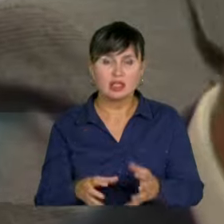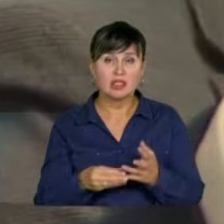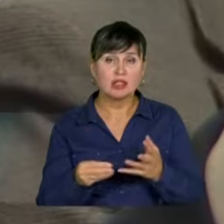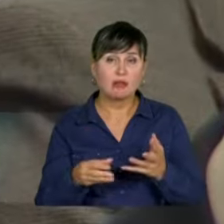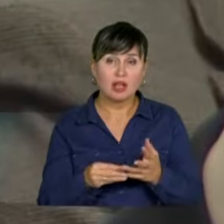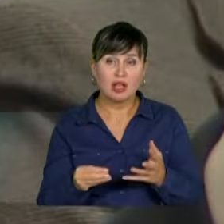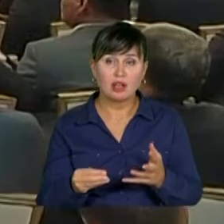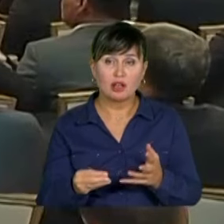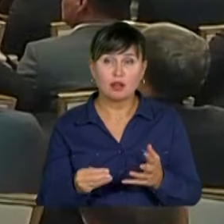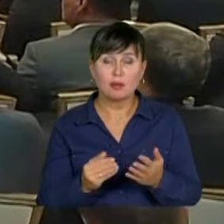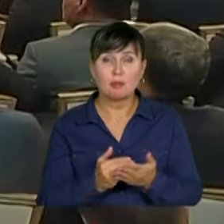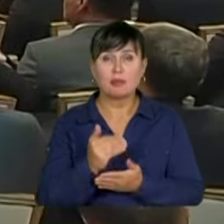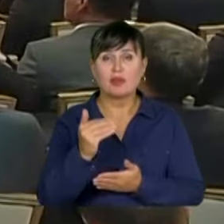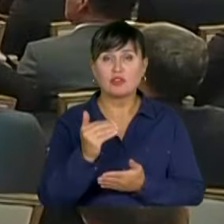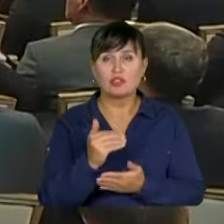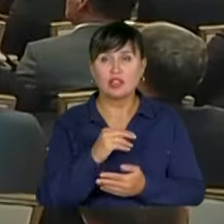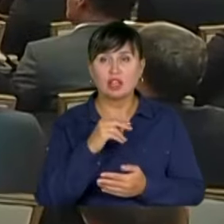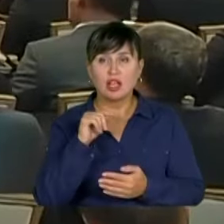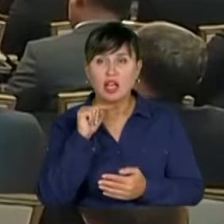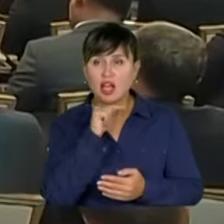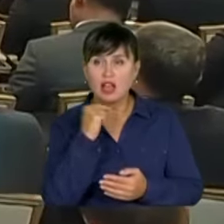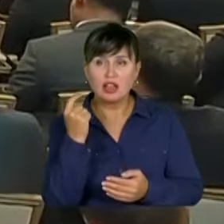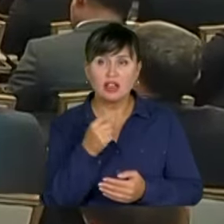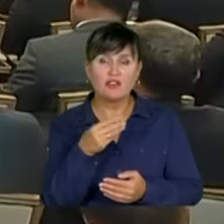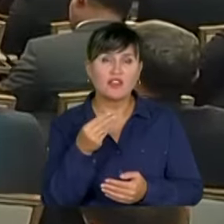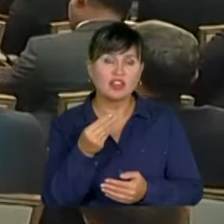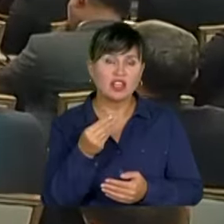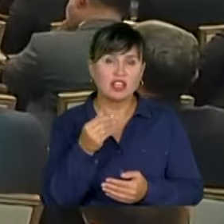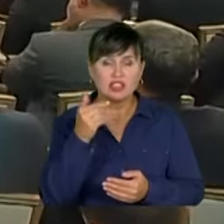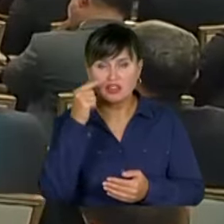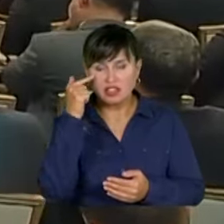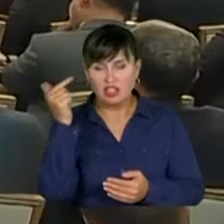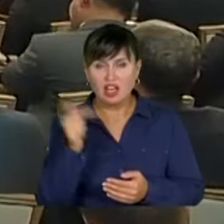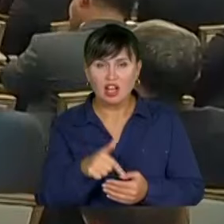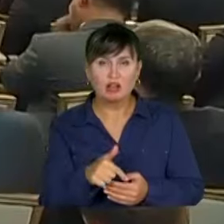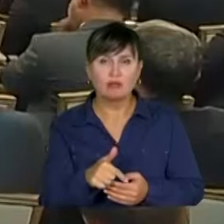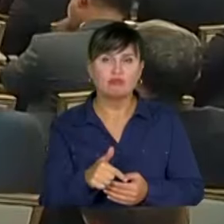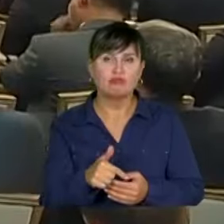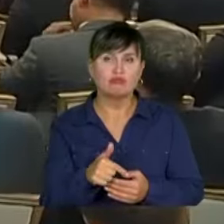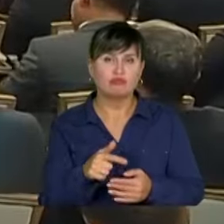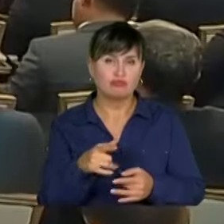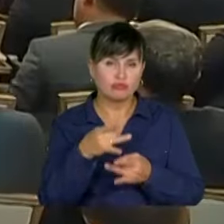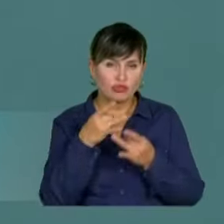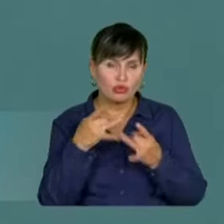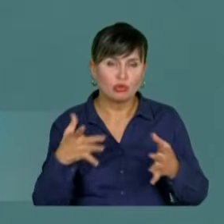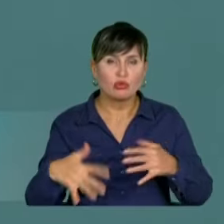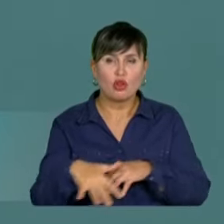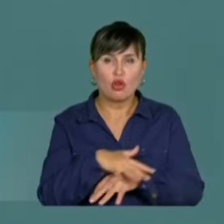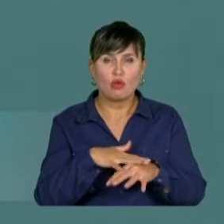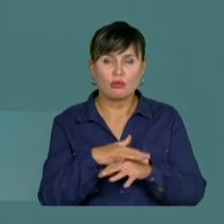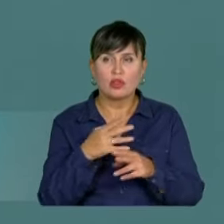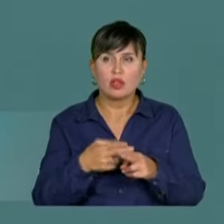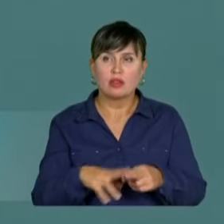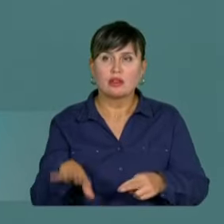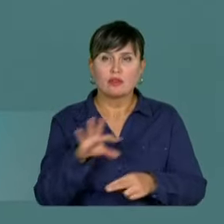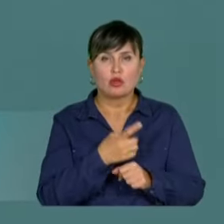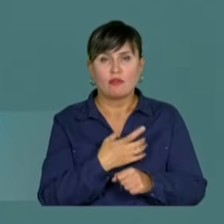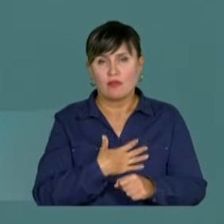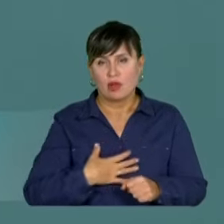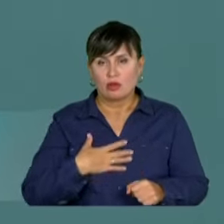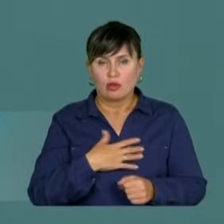земель, повышение экологической и финансовой грамотности, читательской культуры в обществе – это все очень